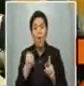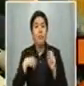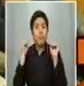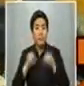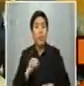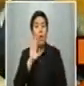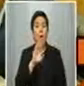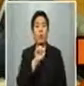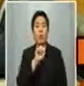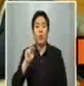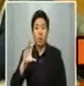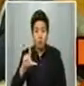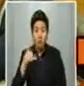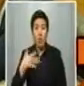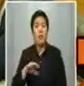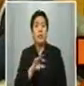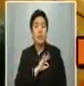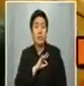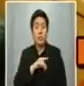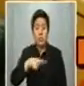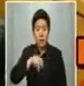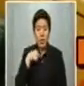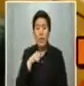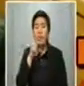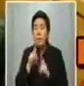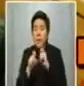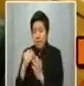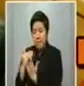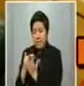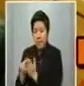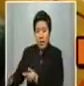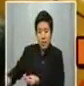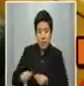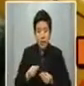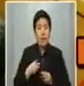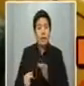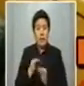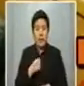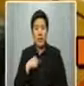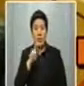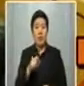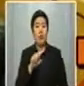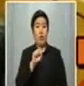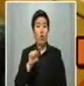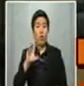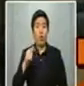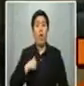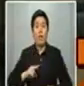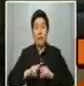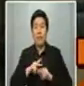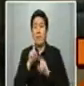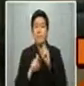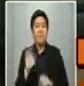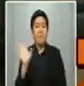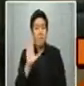ที่ประชุมสนช.แล้วก็จะให้สมาชิกเนี่ยเขียนประเด็นคำถามให้กรรมการซักถามแทนเพราะว่าสนช.ไม่สามารถจะถามด้วยตัวเองได้เนี่